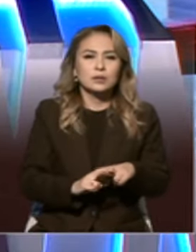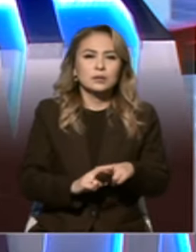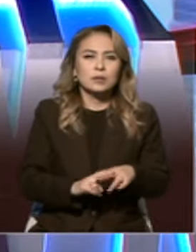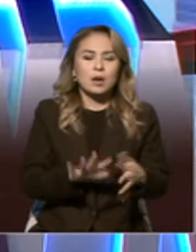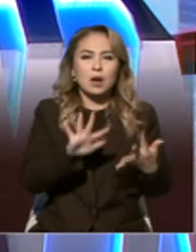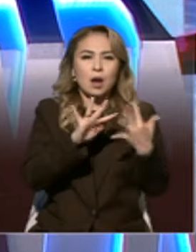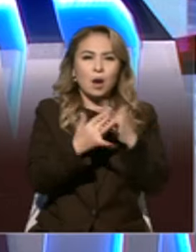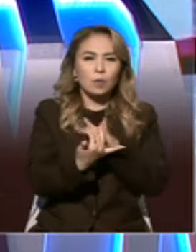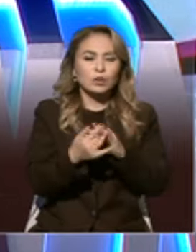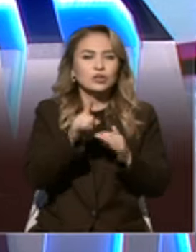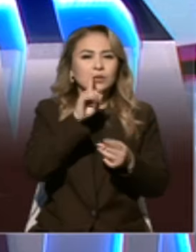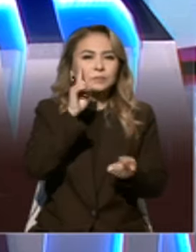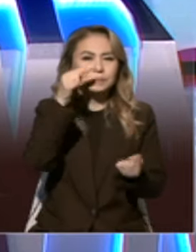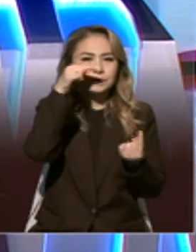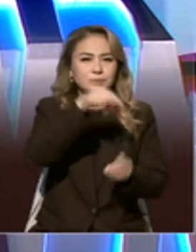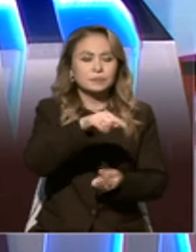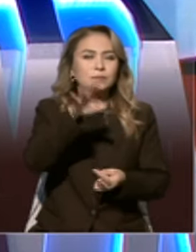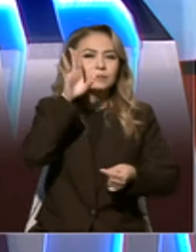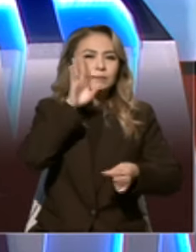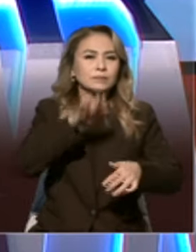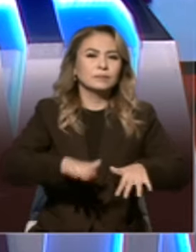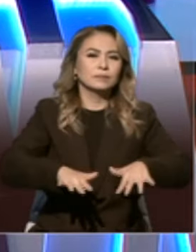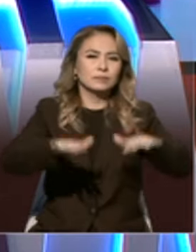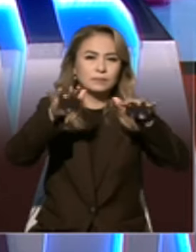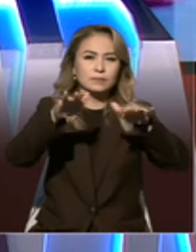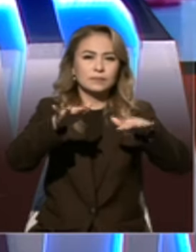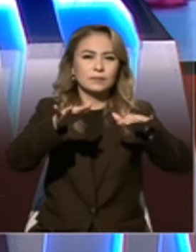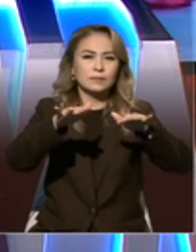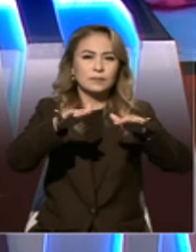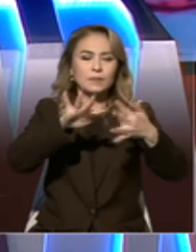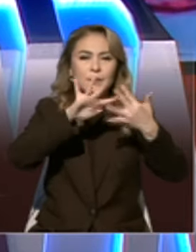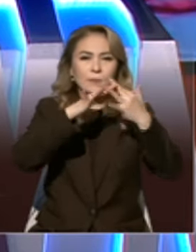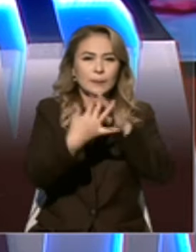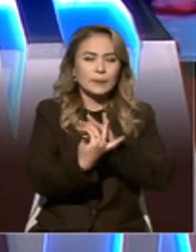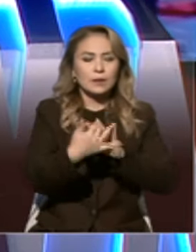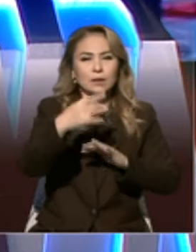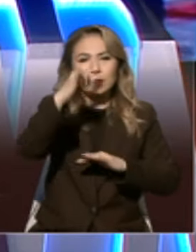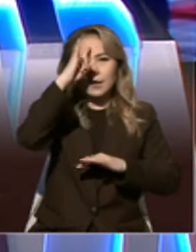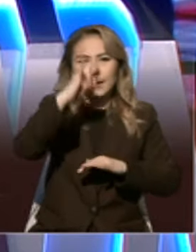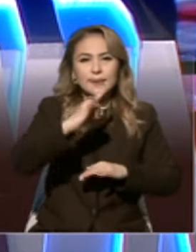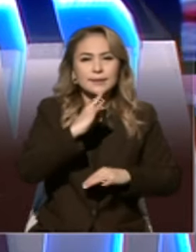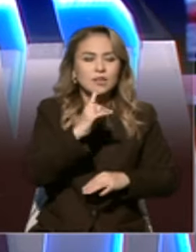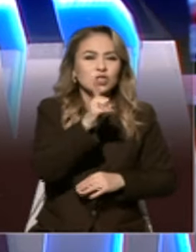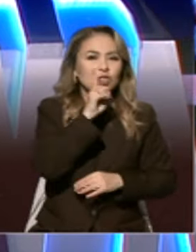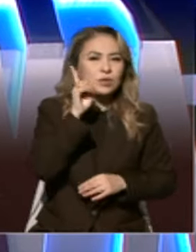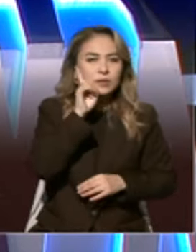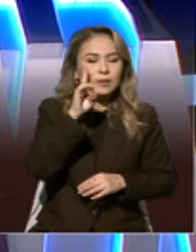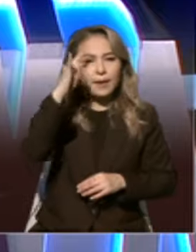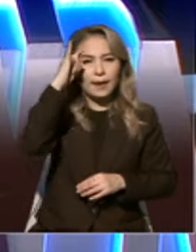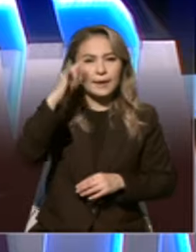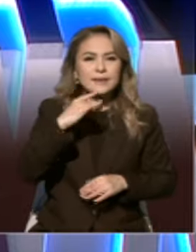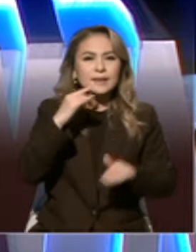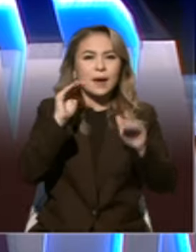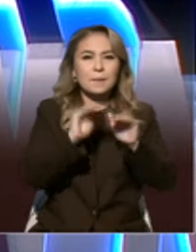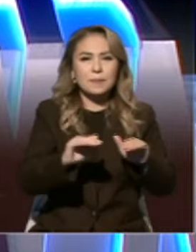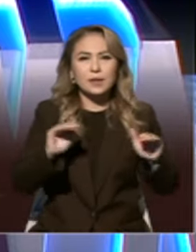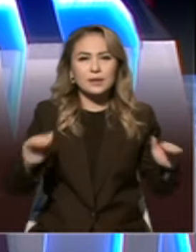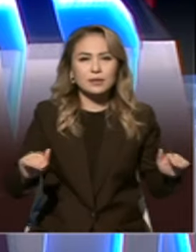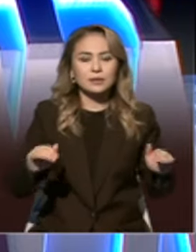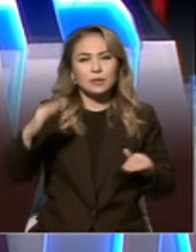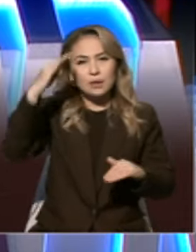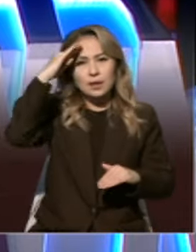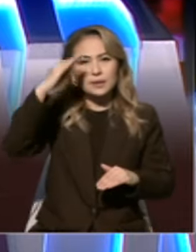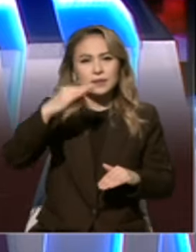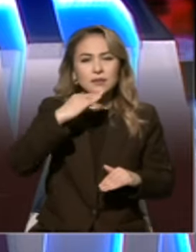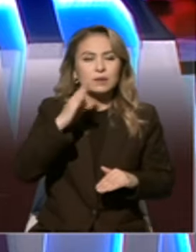ауыл жастарына тән. Осы су тасқында ауылдағы қазақ жастары, қазақ балалары анау әкенің